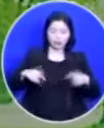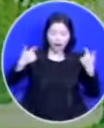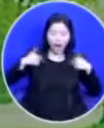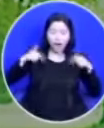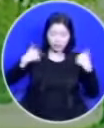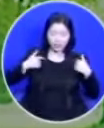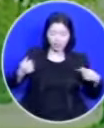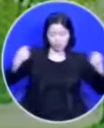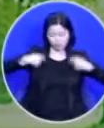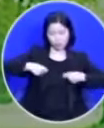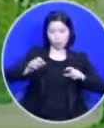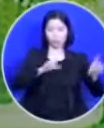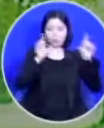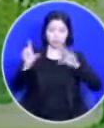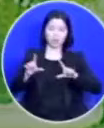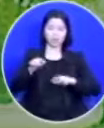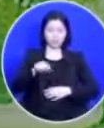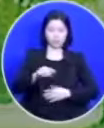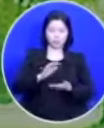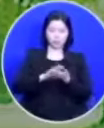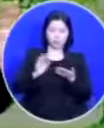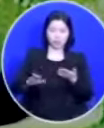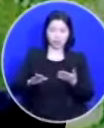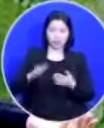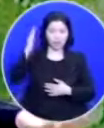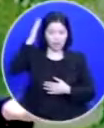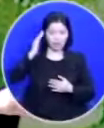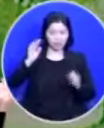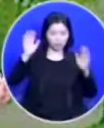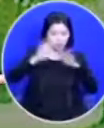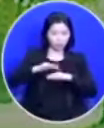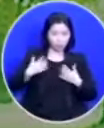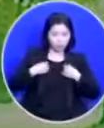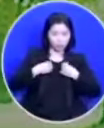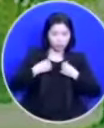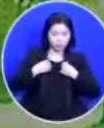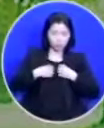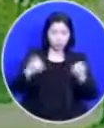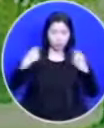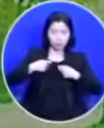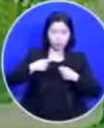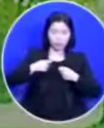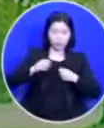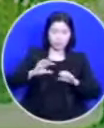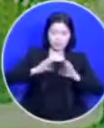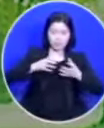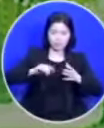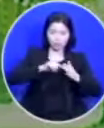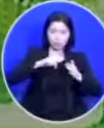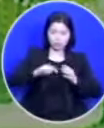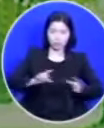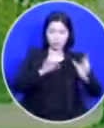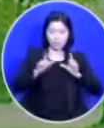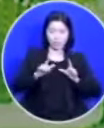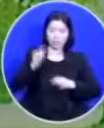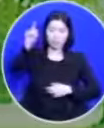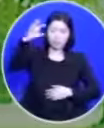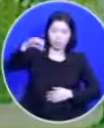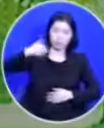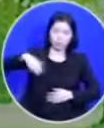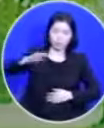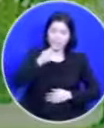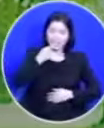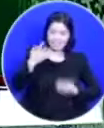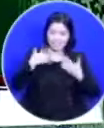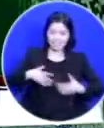겁니다 검은 돈 있고 세상에 살다가 천국 갈 때만 흰옷 입고 가는 거 아닙니다 예수를